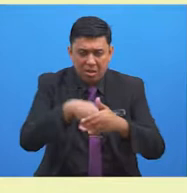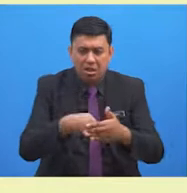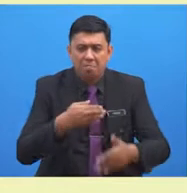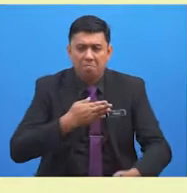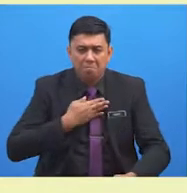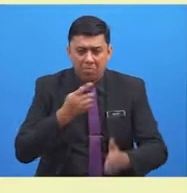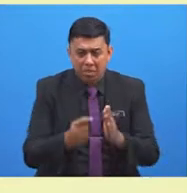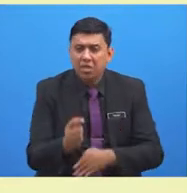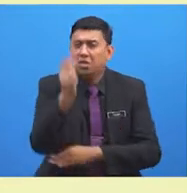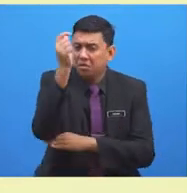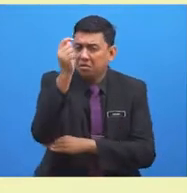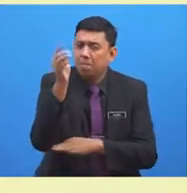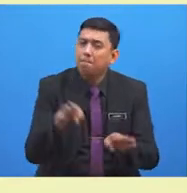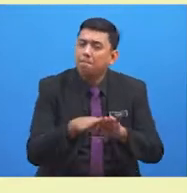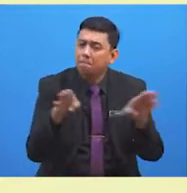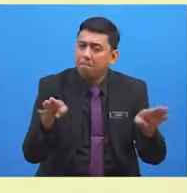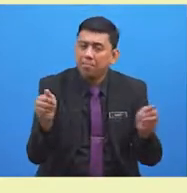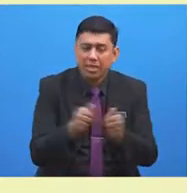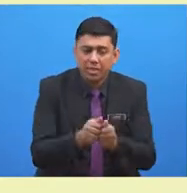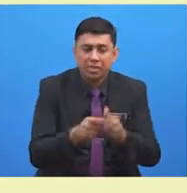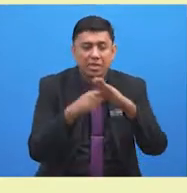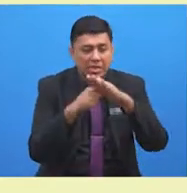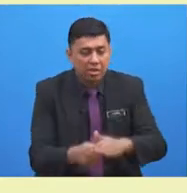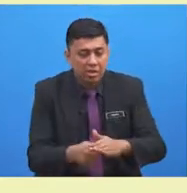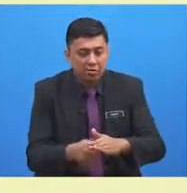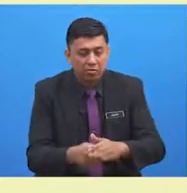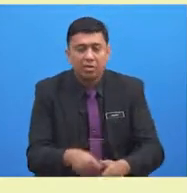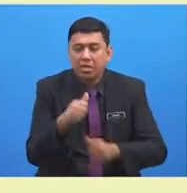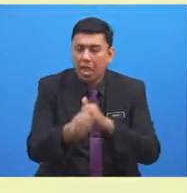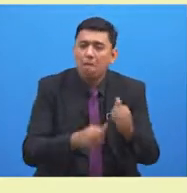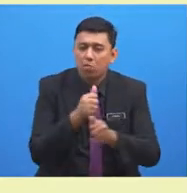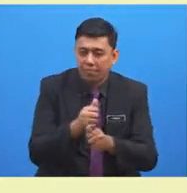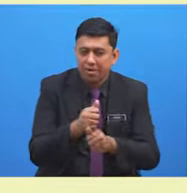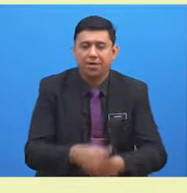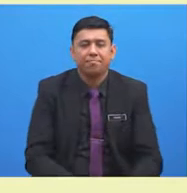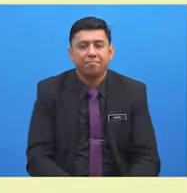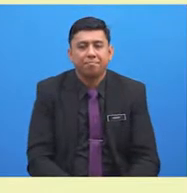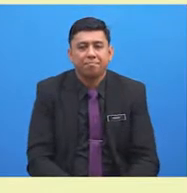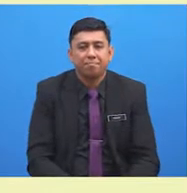dada menjadi tinggi jika dibandingkan dengan tekanan udara di atmosfera.